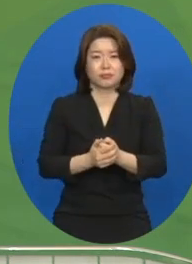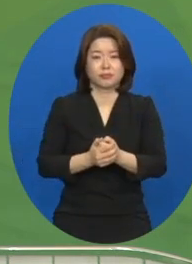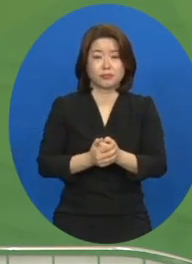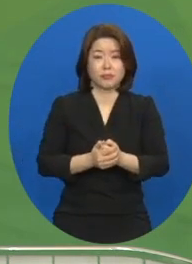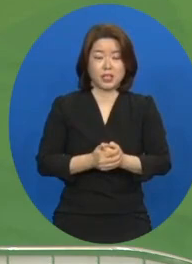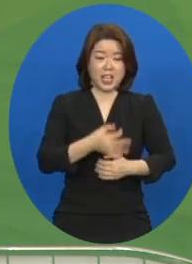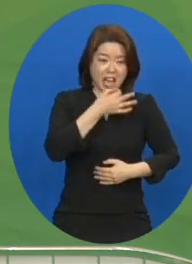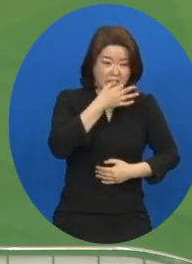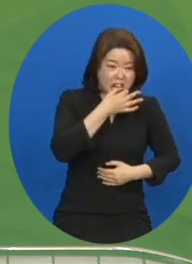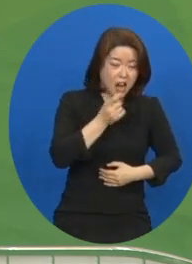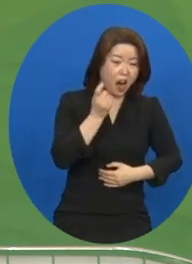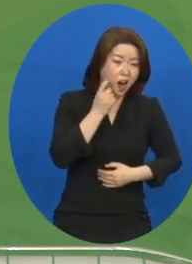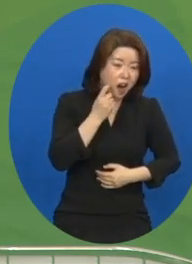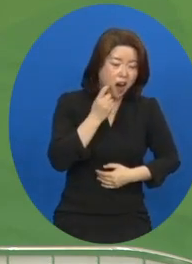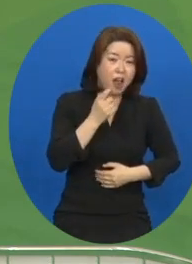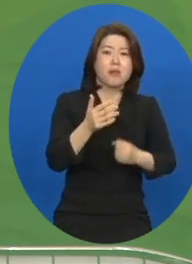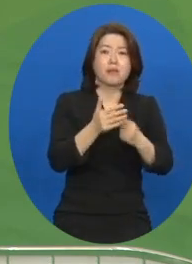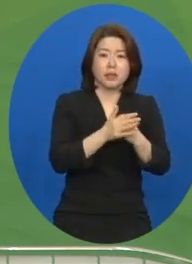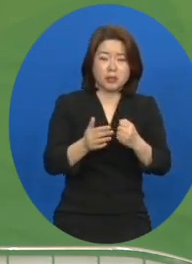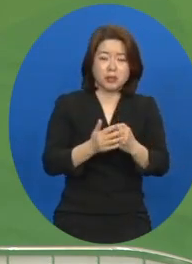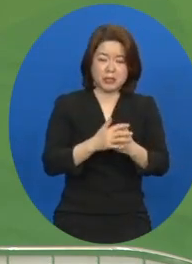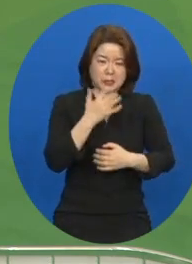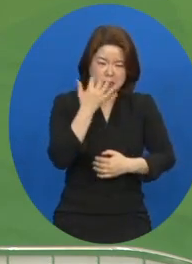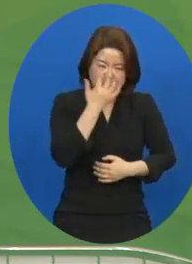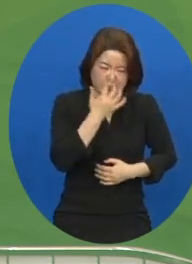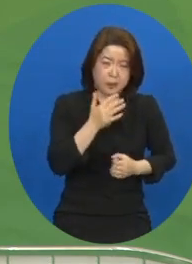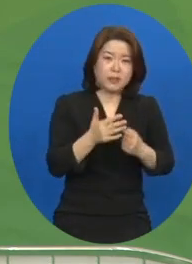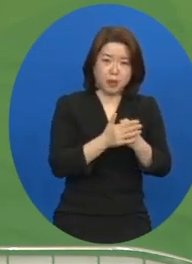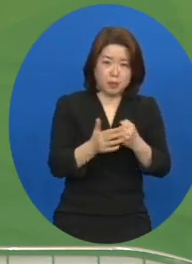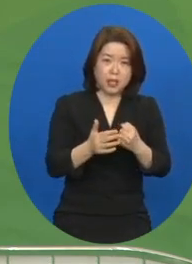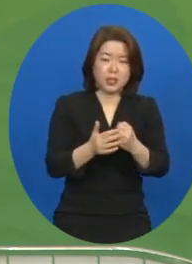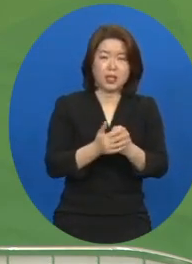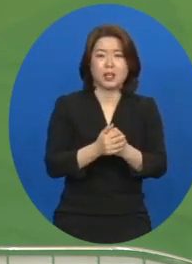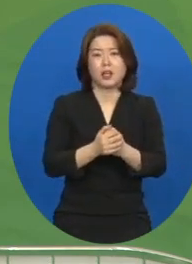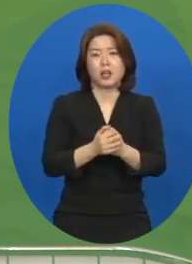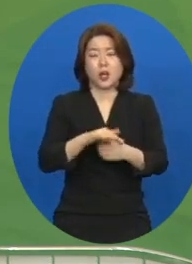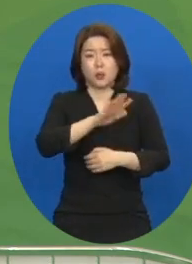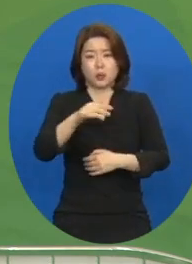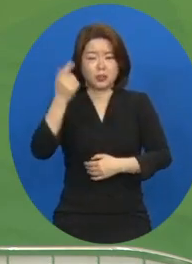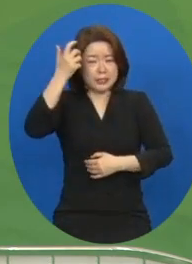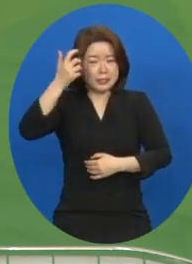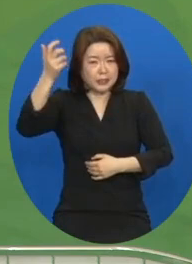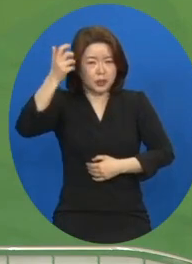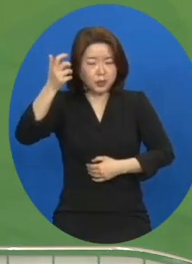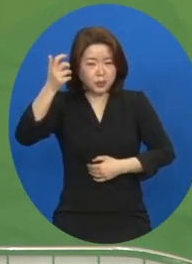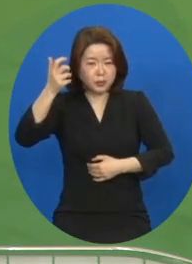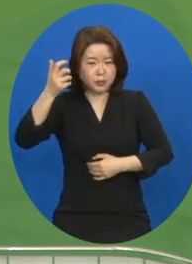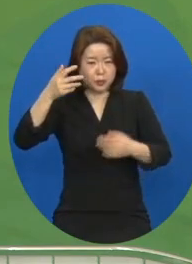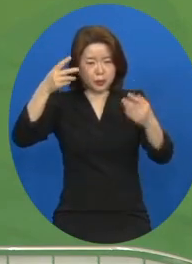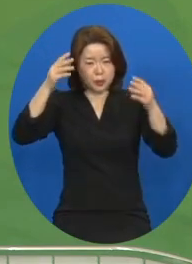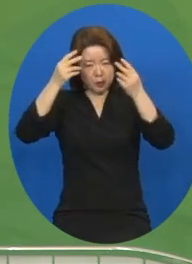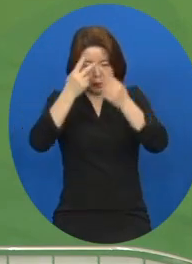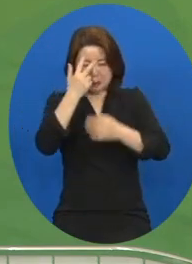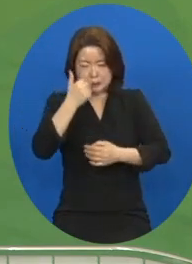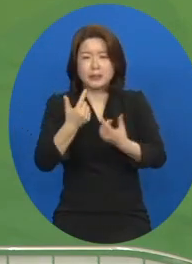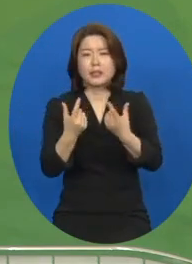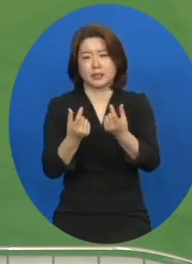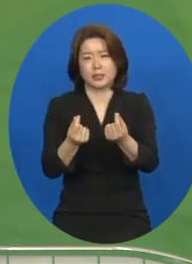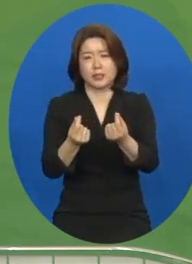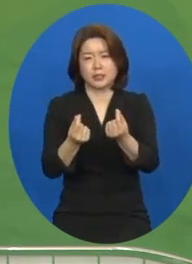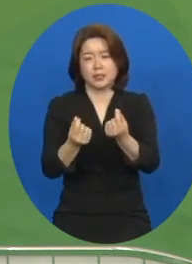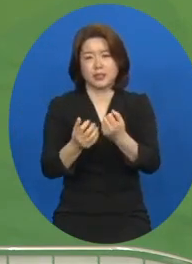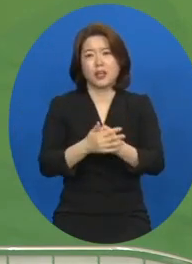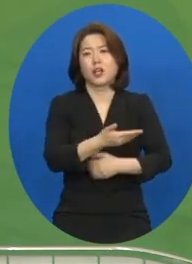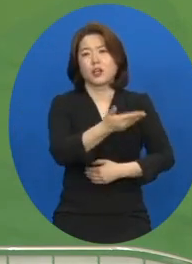탐심에, 거짓말에, 욕심에, 음란에 우리가 얼마나 영적으로 눈이 먼 사람인지